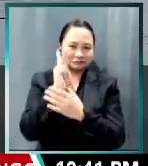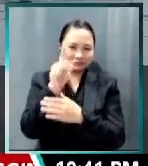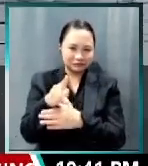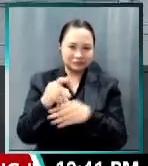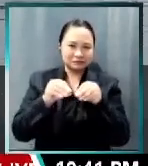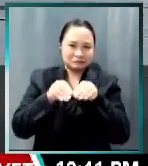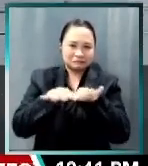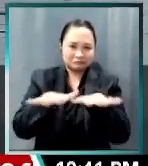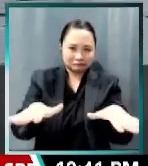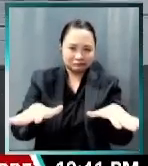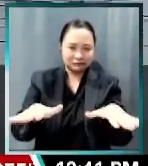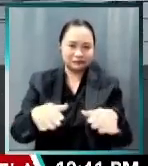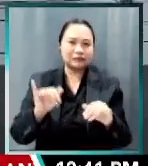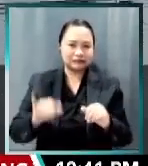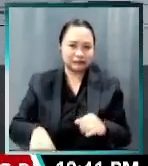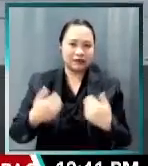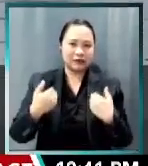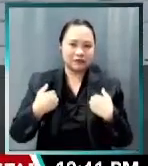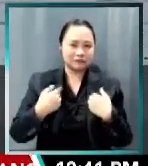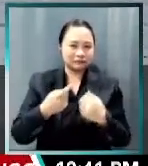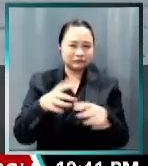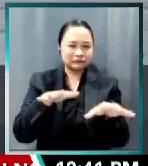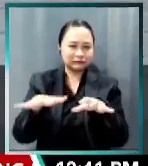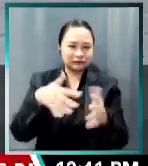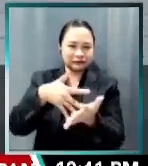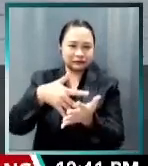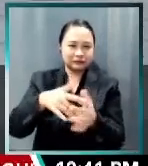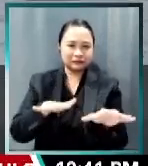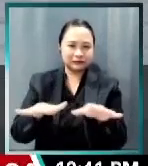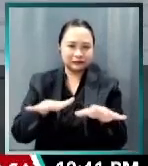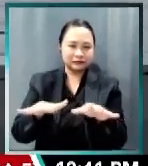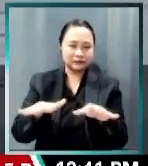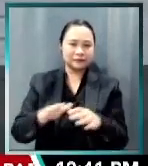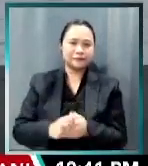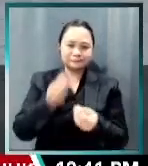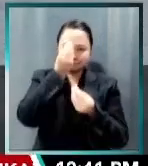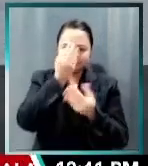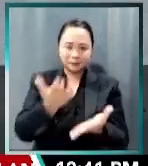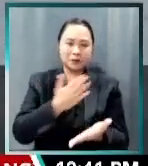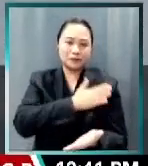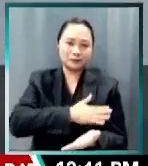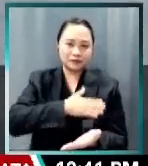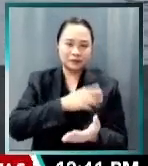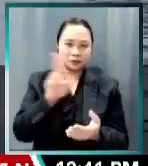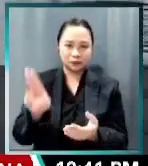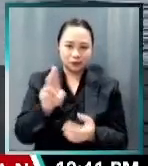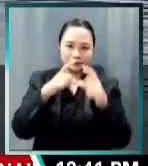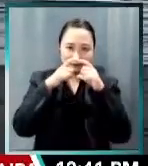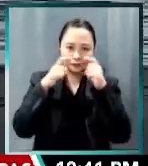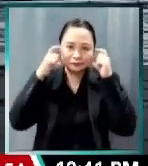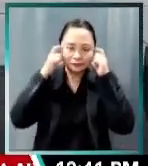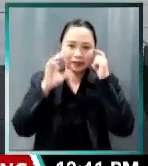naitala ring mahinang pagyanig. Pinayuhan ng PHIVOLCS ang mga apektadong residente na magsuot ng face mask at iwasan